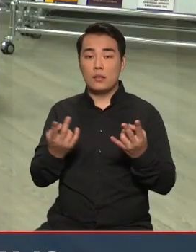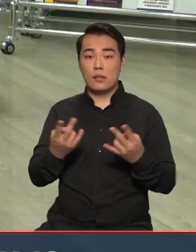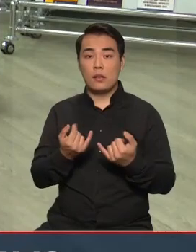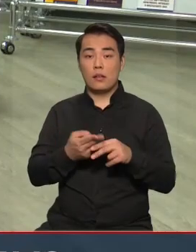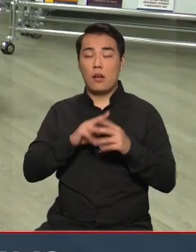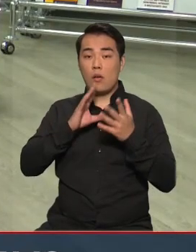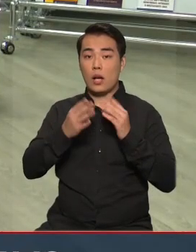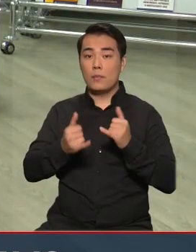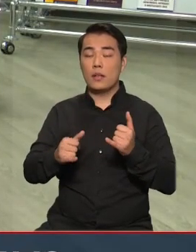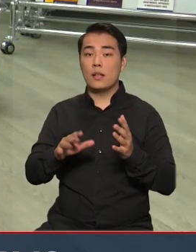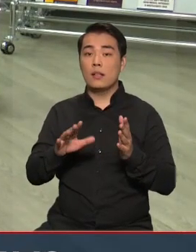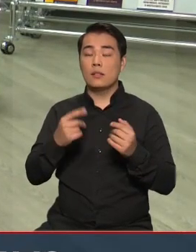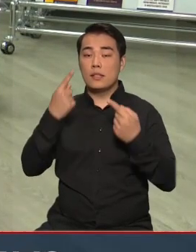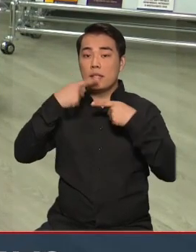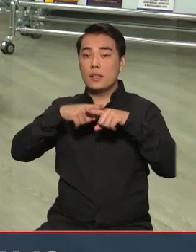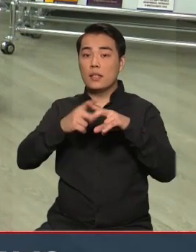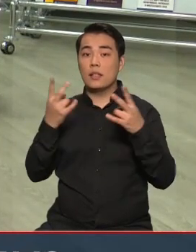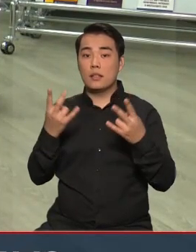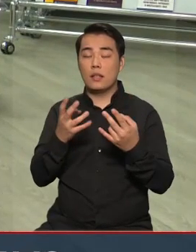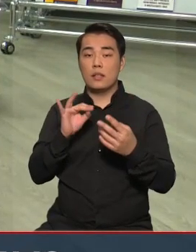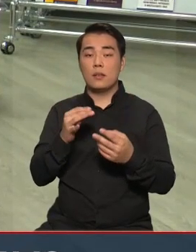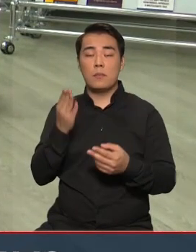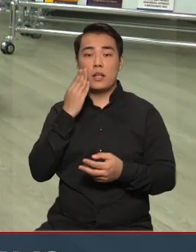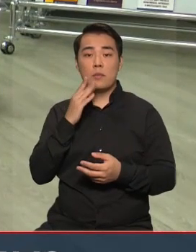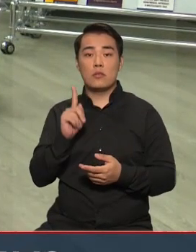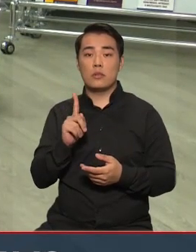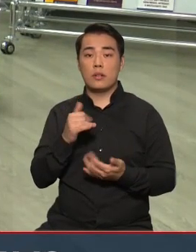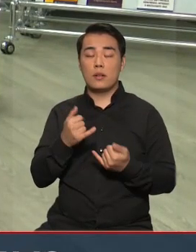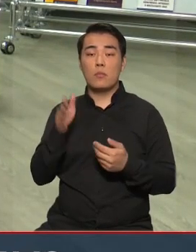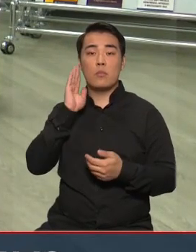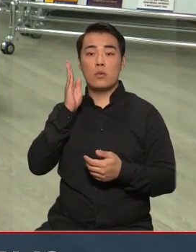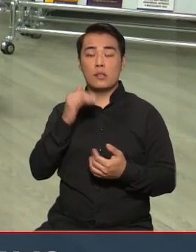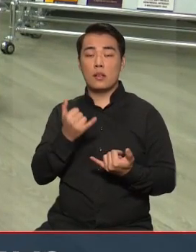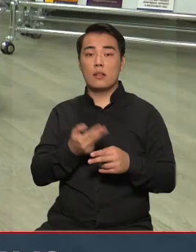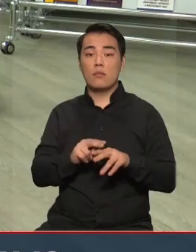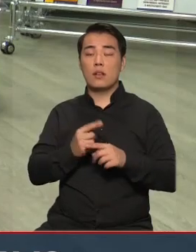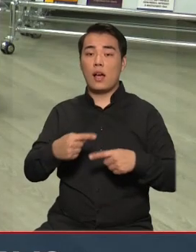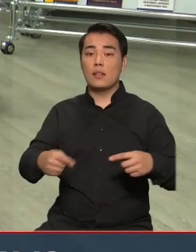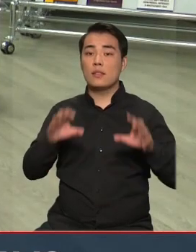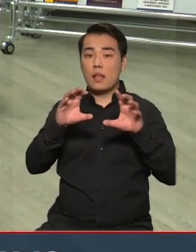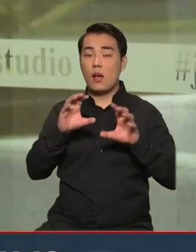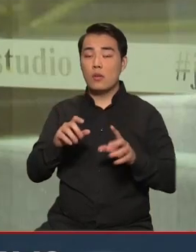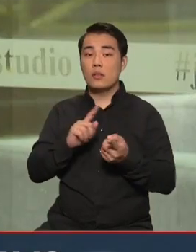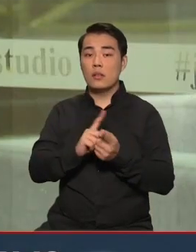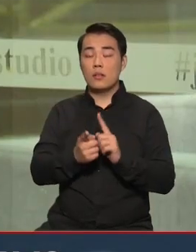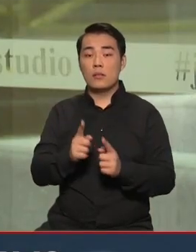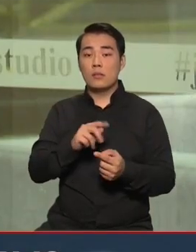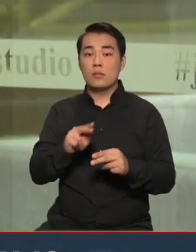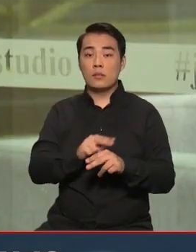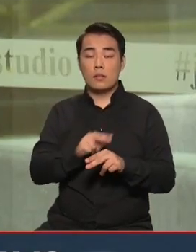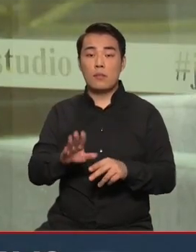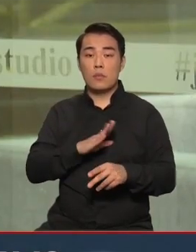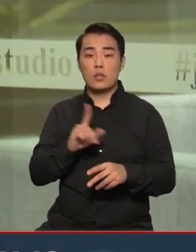Оларға инфраструктура керек. Бұл мысалы, болашақта біз бірнеше заңға түзетулер енгіздік. Қазақстан